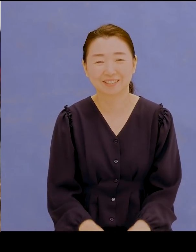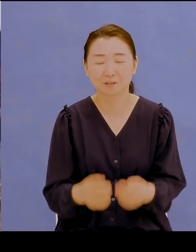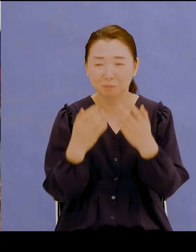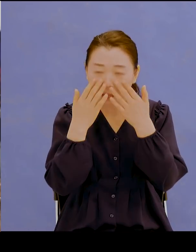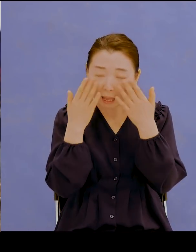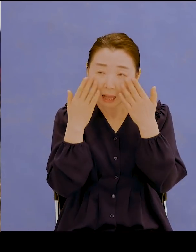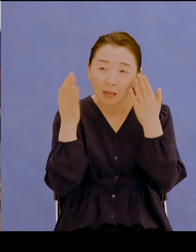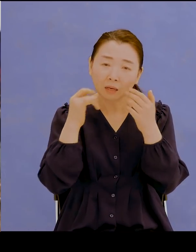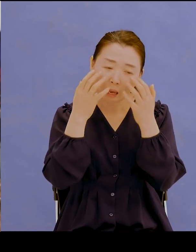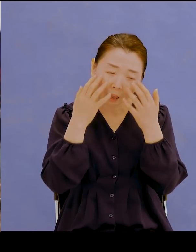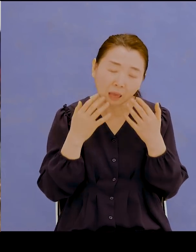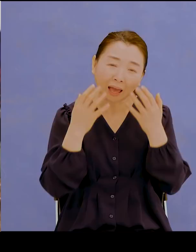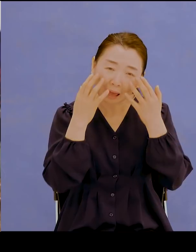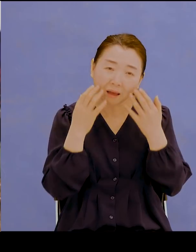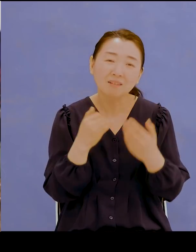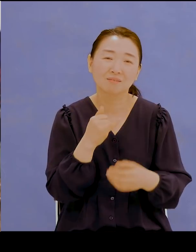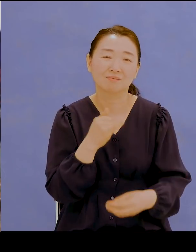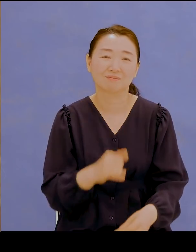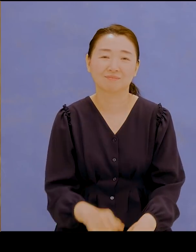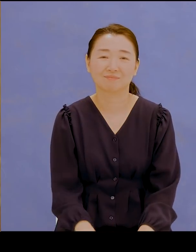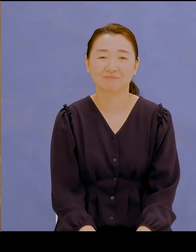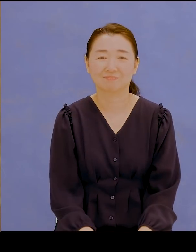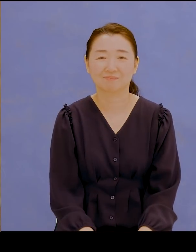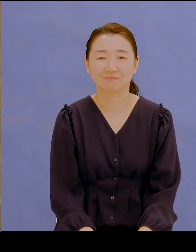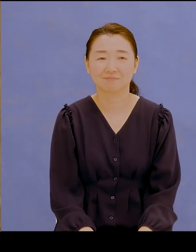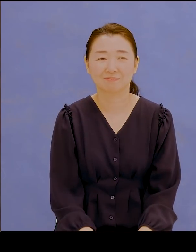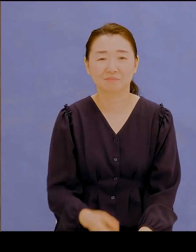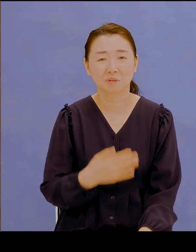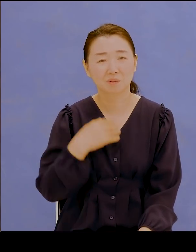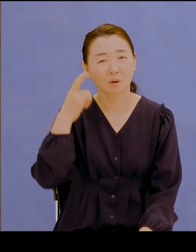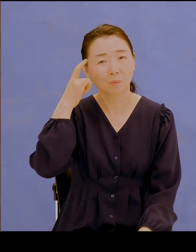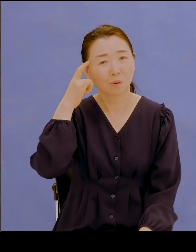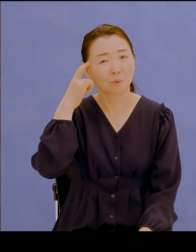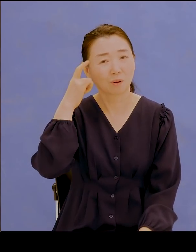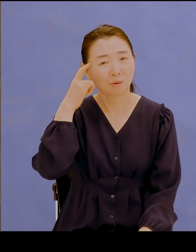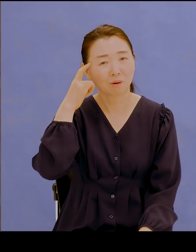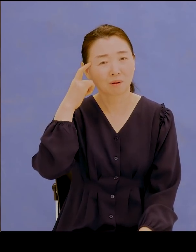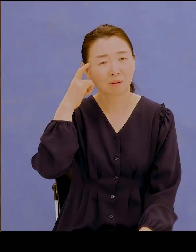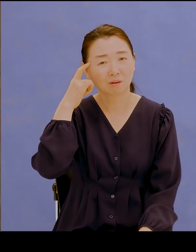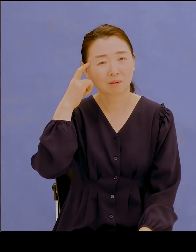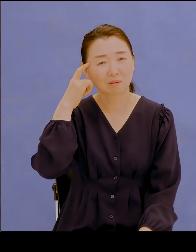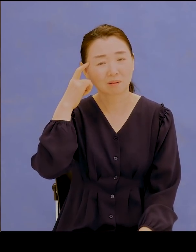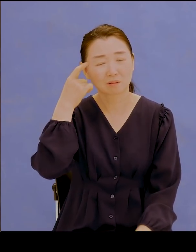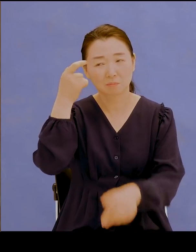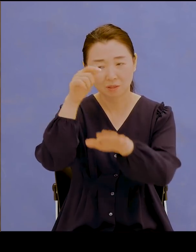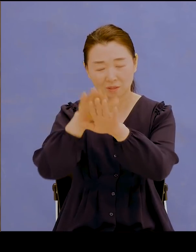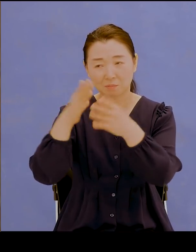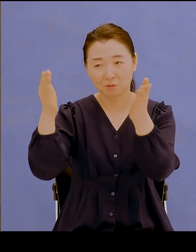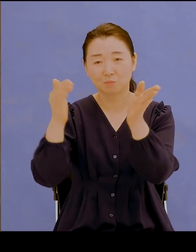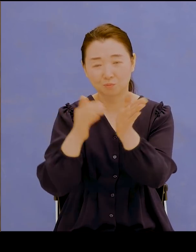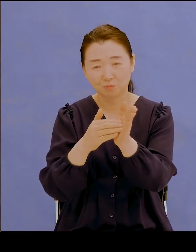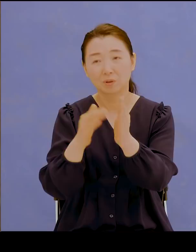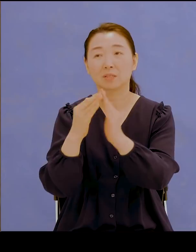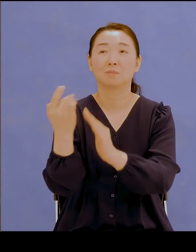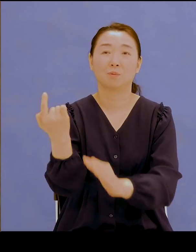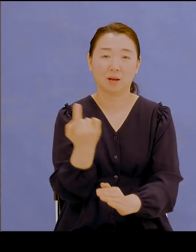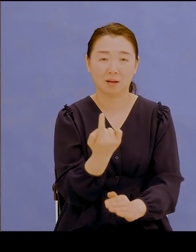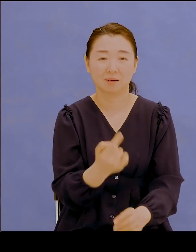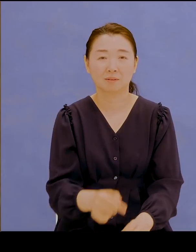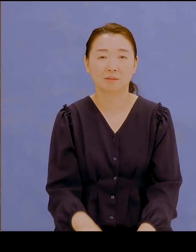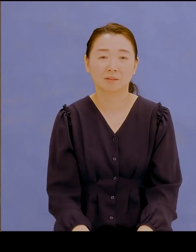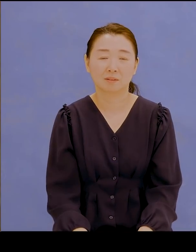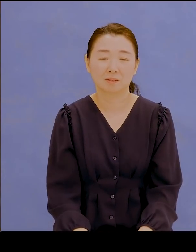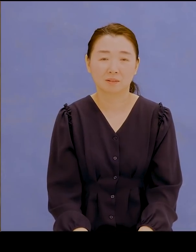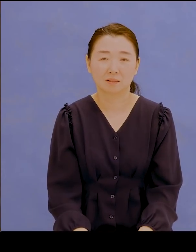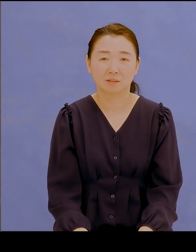눈물을 닦아도 안 되는 거예요. 예. 그러니까 이게 나 왜 이러지 했는데 그리고 예배를 드리고 집에 왔어요.